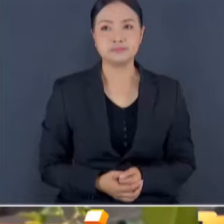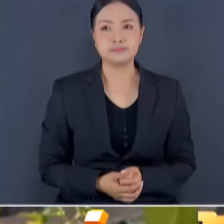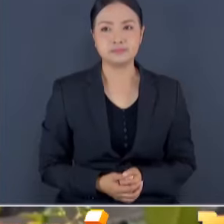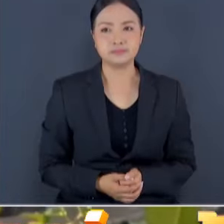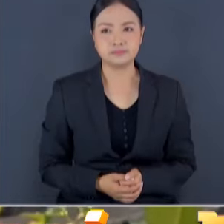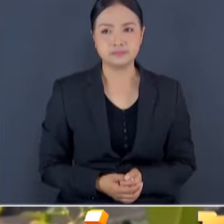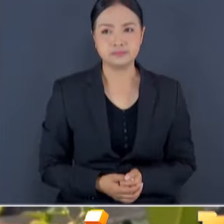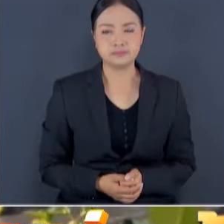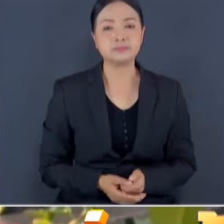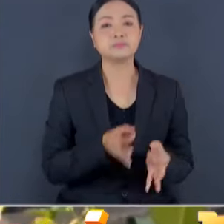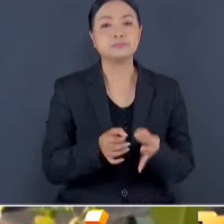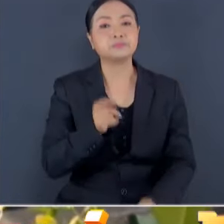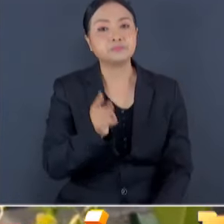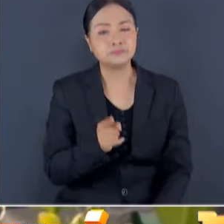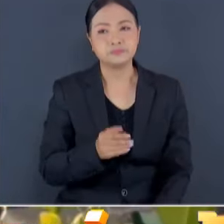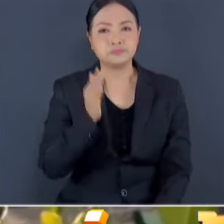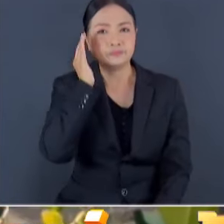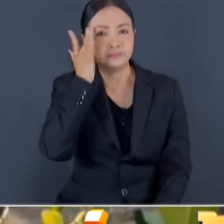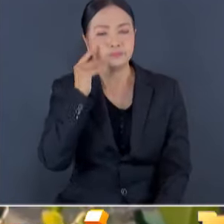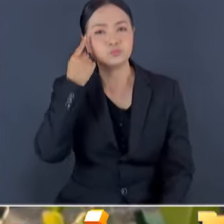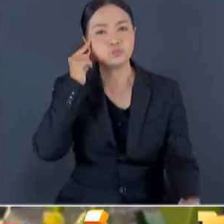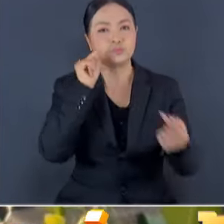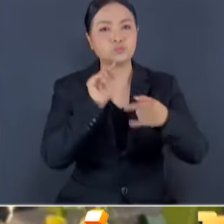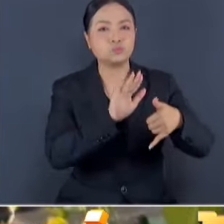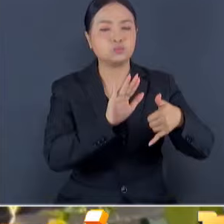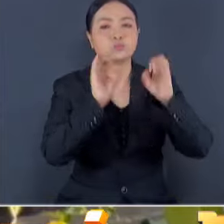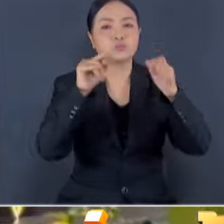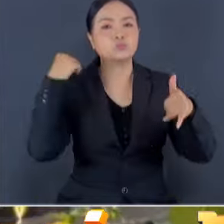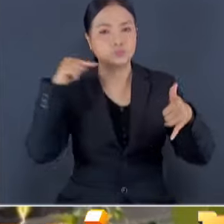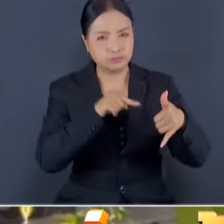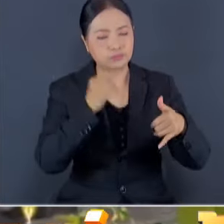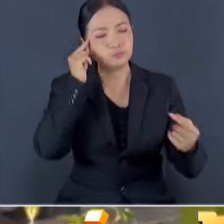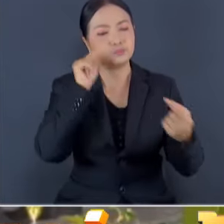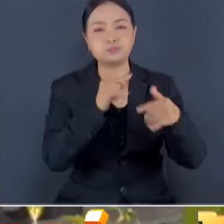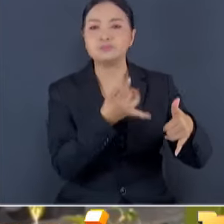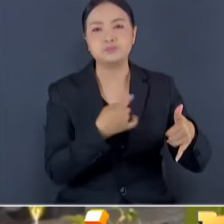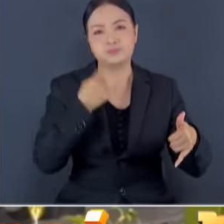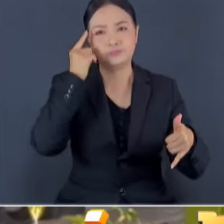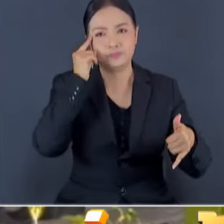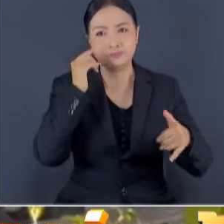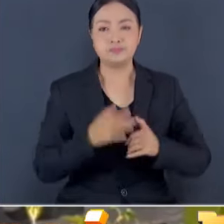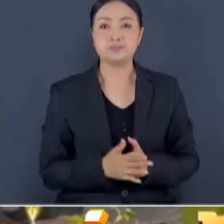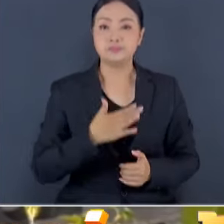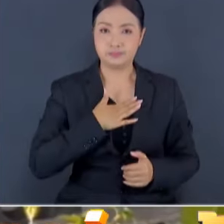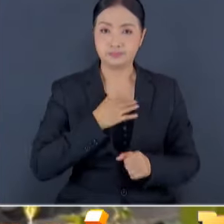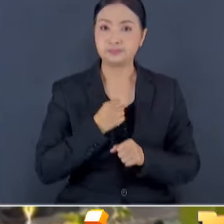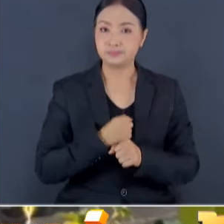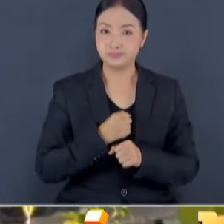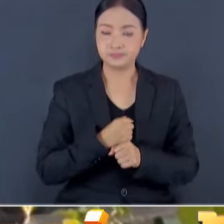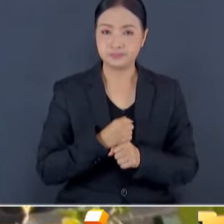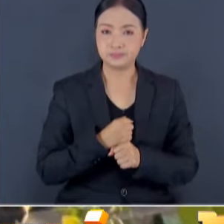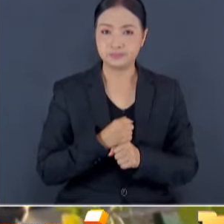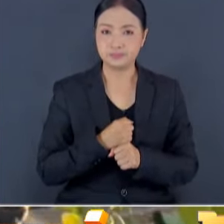ใช่ข้อเท็จจริงนะค่ะก็ไม่ทราบจุดประสงค์ของน้องนะคะว่าอะไรซึ่งในสิ่งที่เราทำน่ะค่ะ